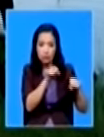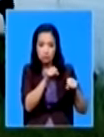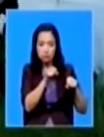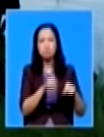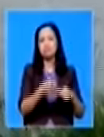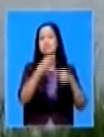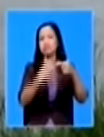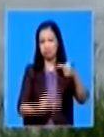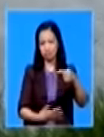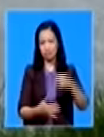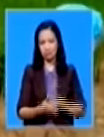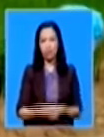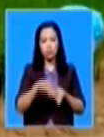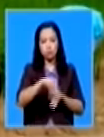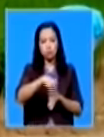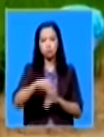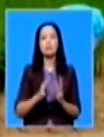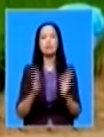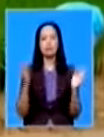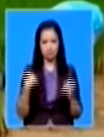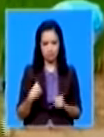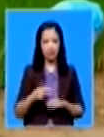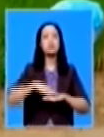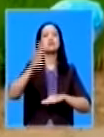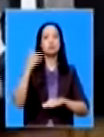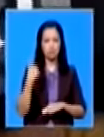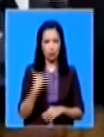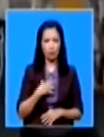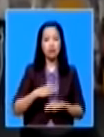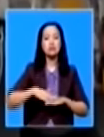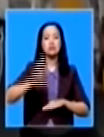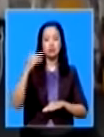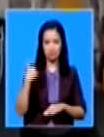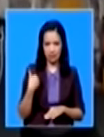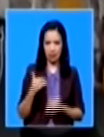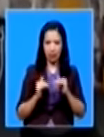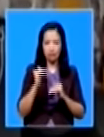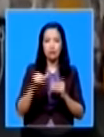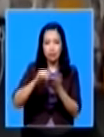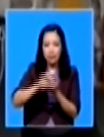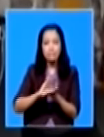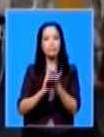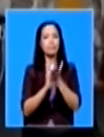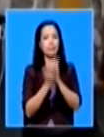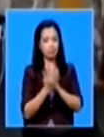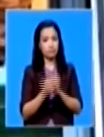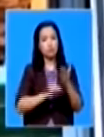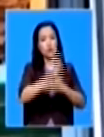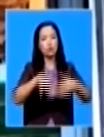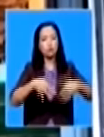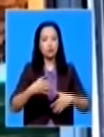เยอะแยะปลูกเยอะแยะบางทีมันล้นกับความต้องการดีมานด์ซัพพลายไม่สมดุลกันก็ต้องปรับอีกนะพี่น้องประชาช